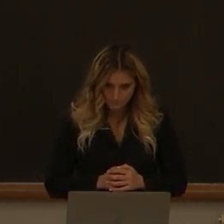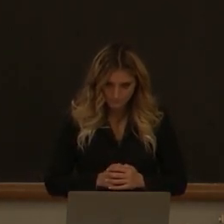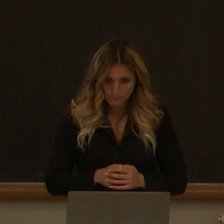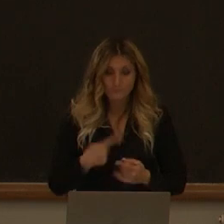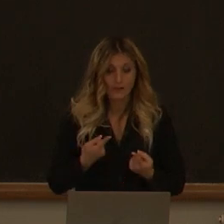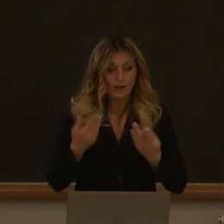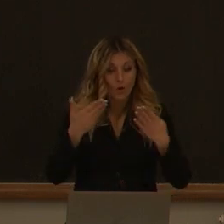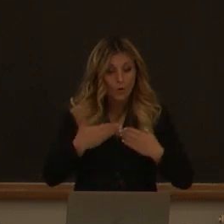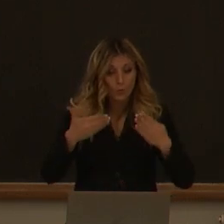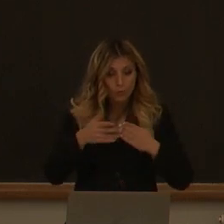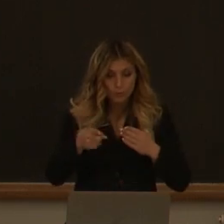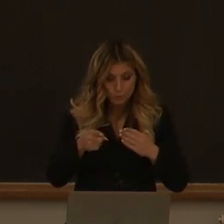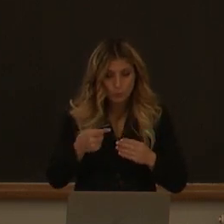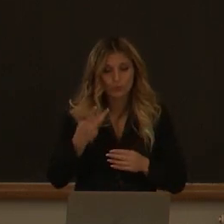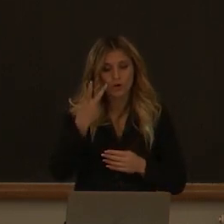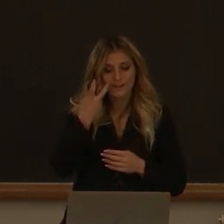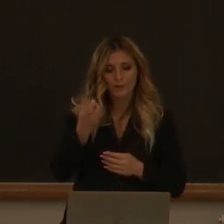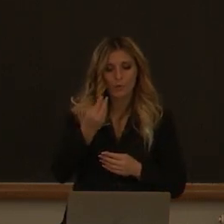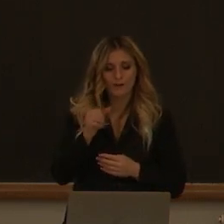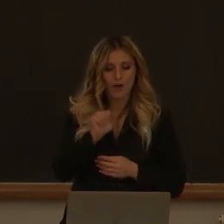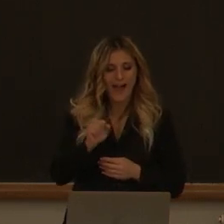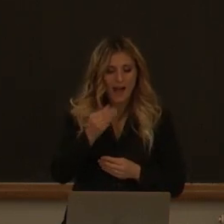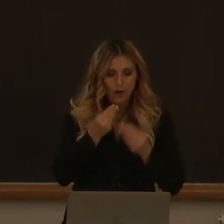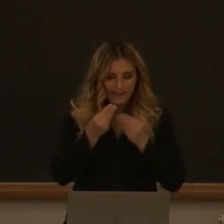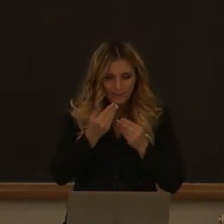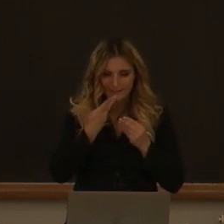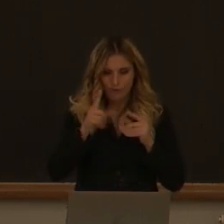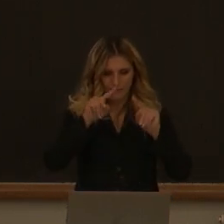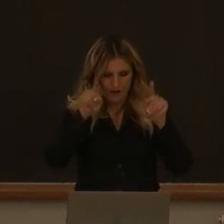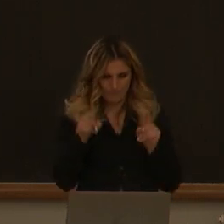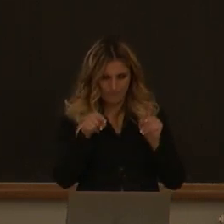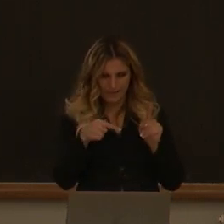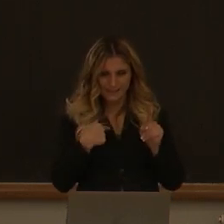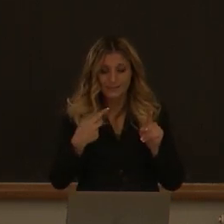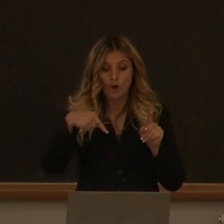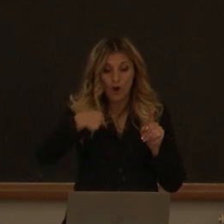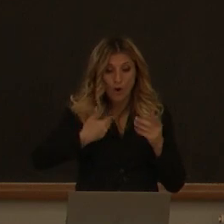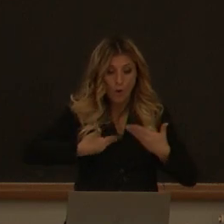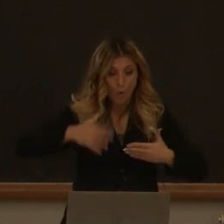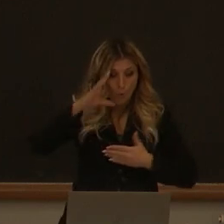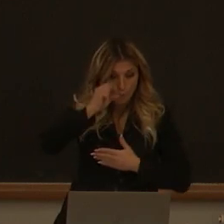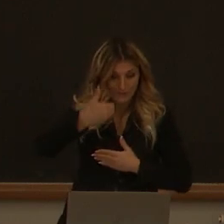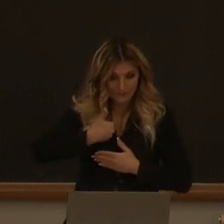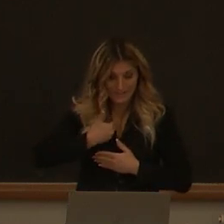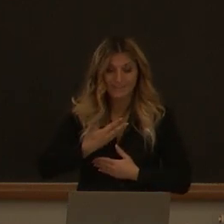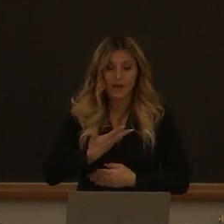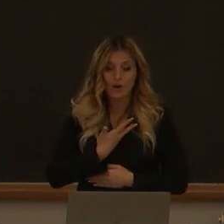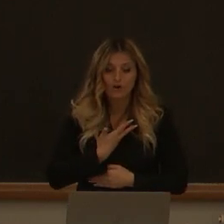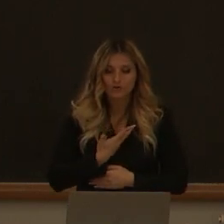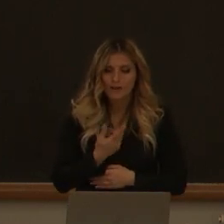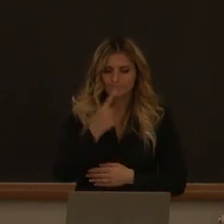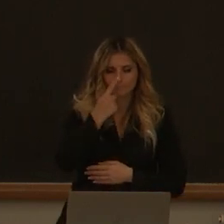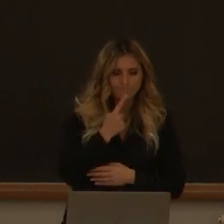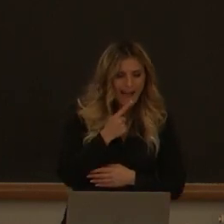Nello studio del settore agroalimentare, una piccola parentesi della nostra università, noi abbiamo diversi